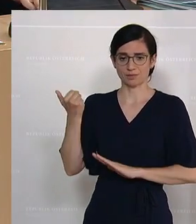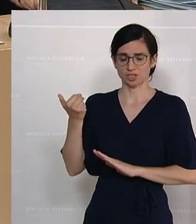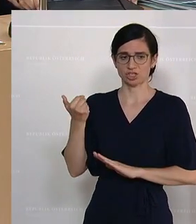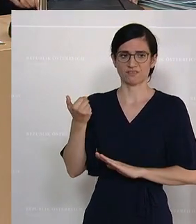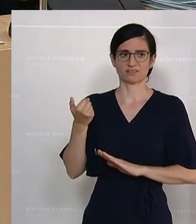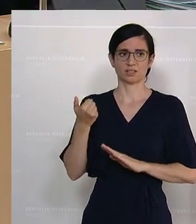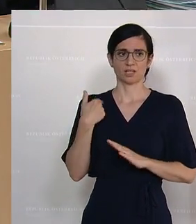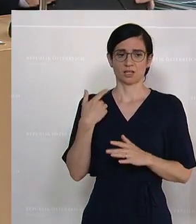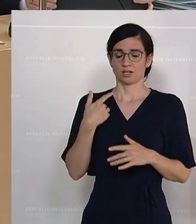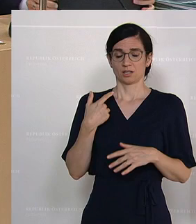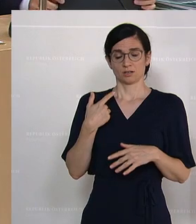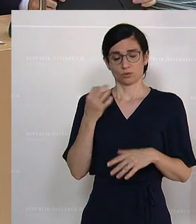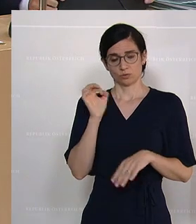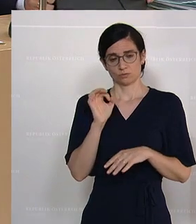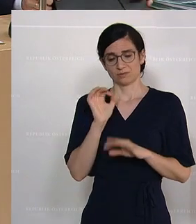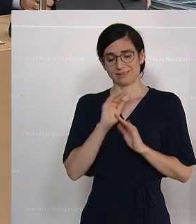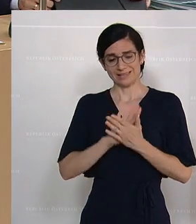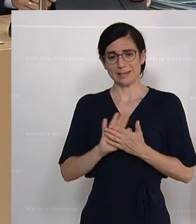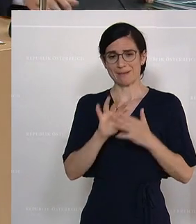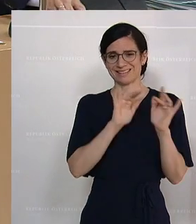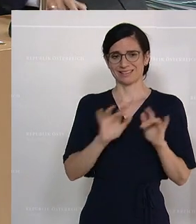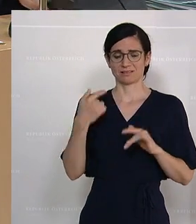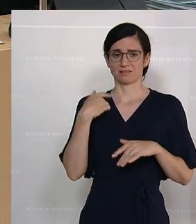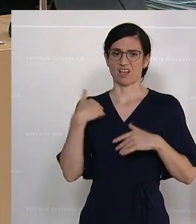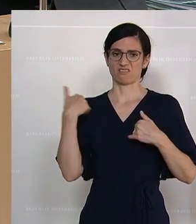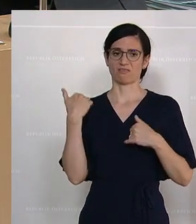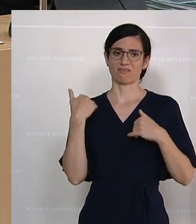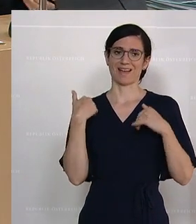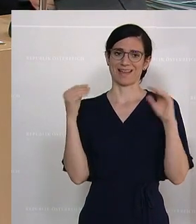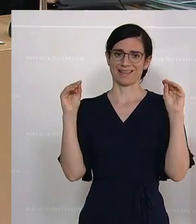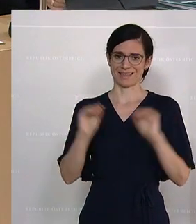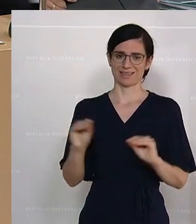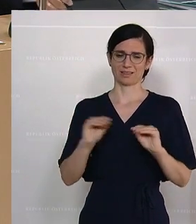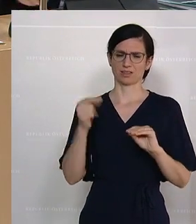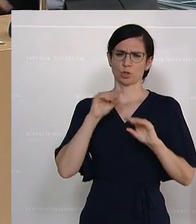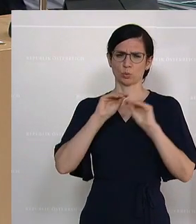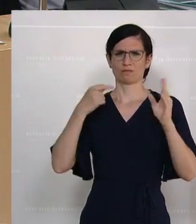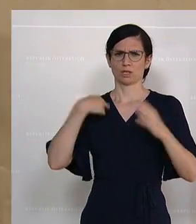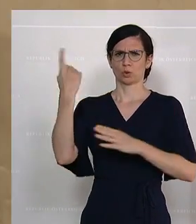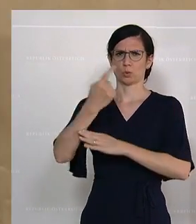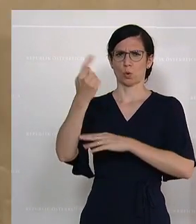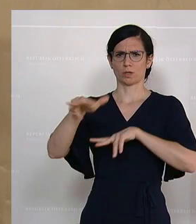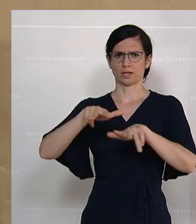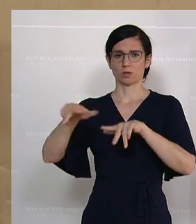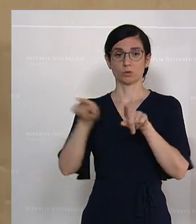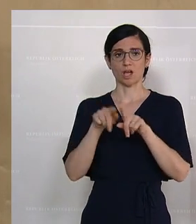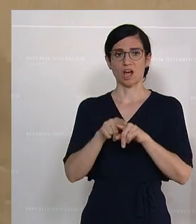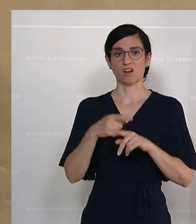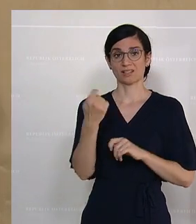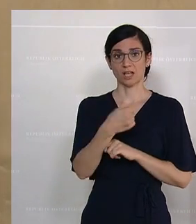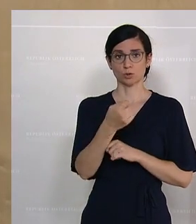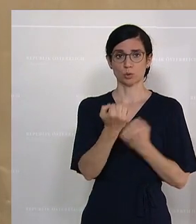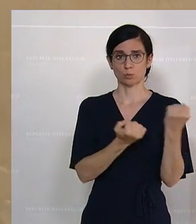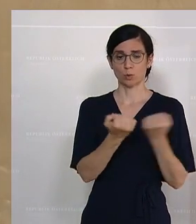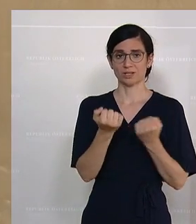endeffekt nie zum tragen gekommen ist das war es eine drohgebärde von der regierung und gleichzeitig auch die falsche sanktionspolitik auf